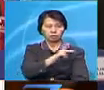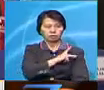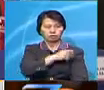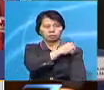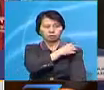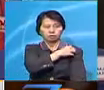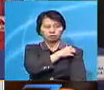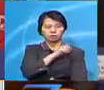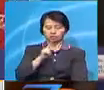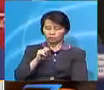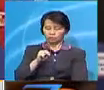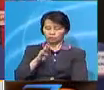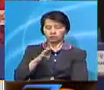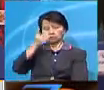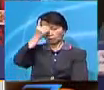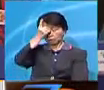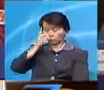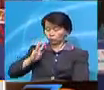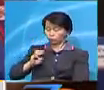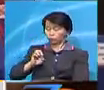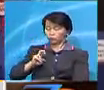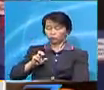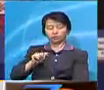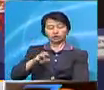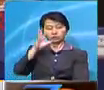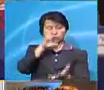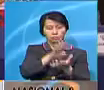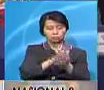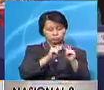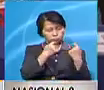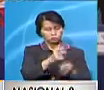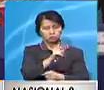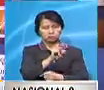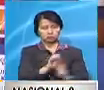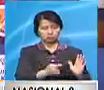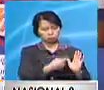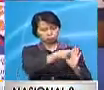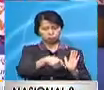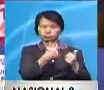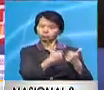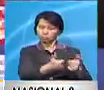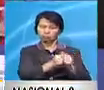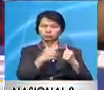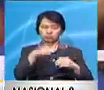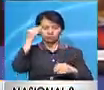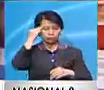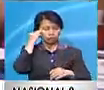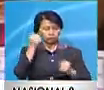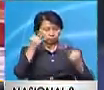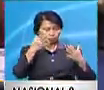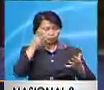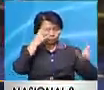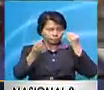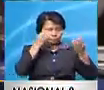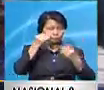Pegawai Korporat TNB, Dato' Wira Roslan Abdul Rahman percaya pasukan yang ditampilkan kali ini lebih matang dan banyak